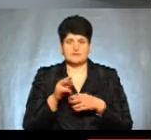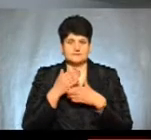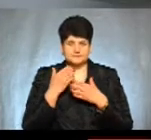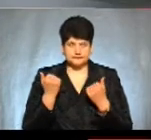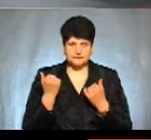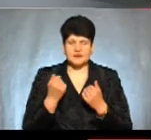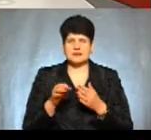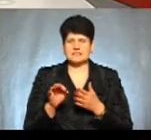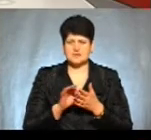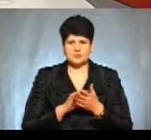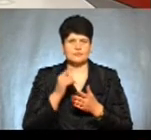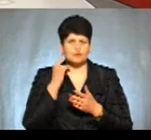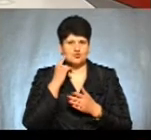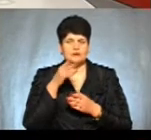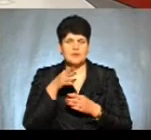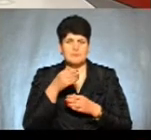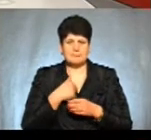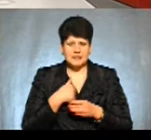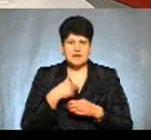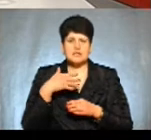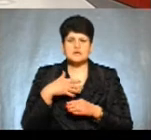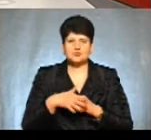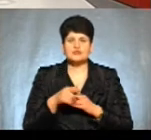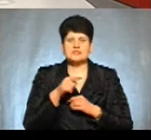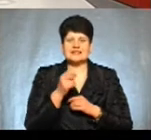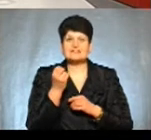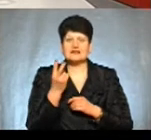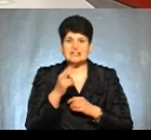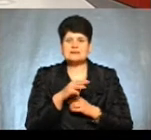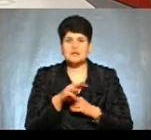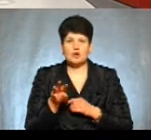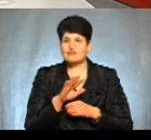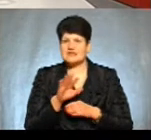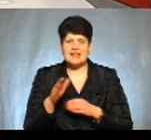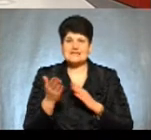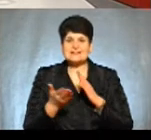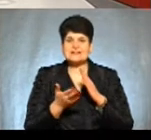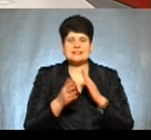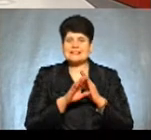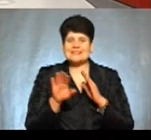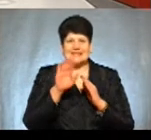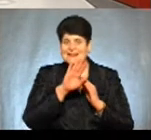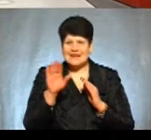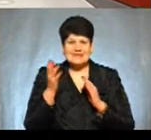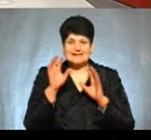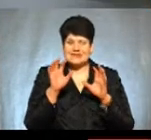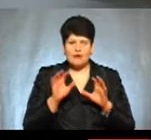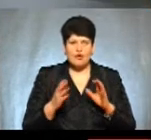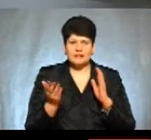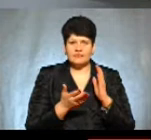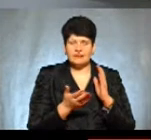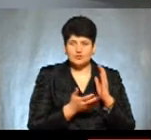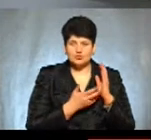щоб зразу почули мене і зрозуміли, з тих 12 мільйонів незаконних рубок по державних лісогосподарських підприємствах